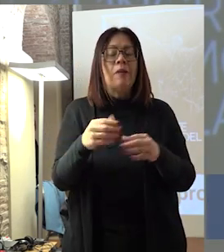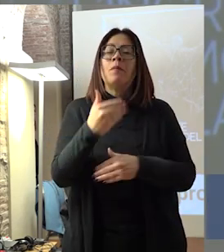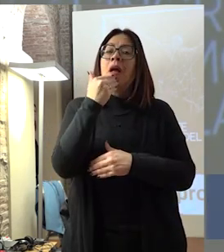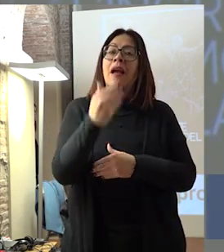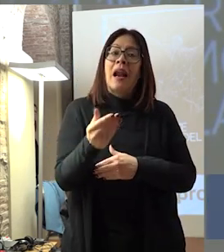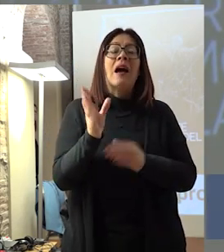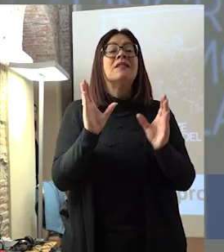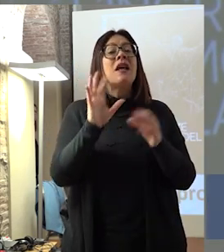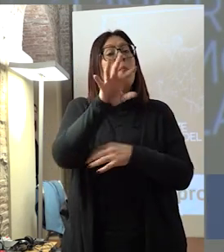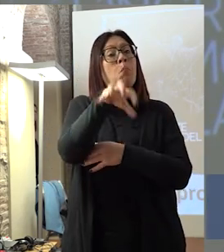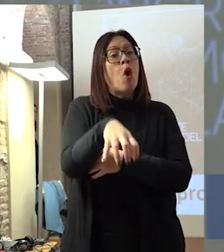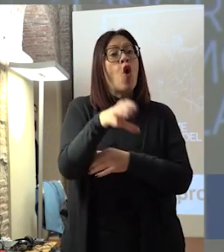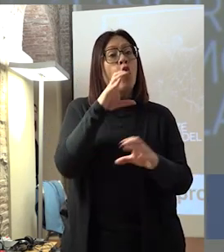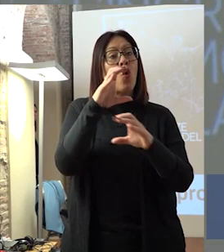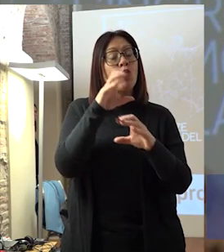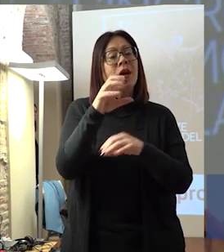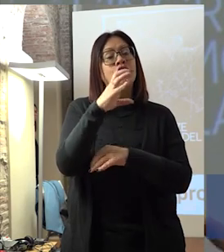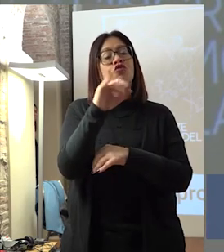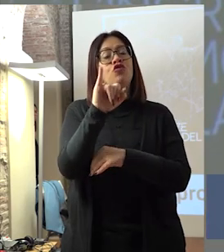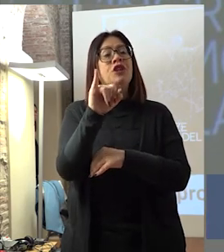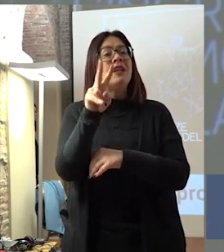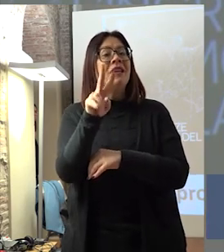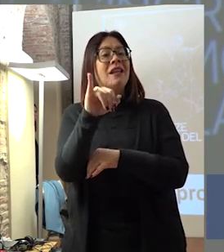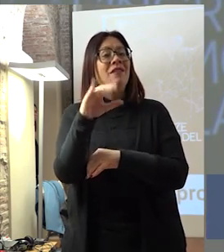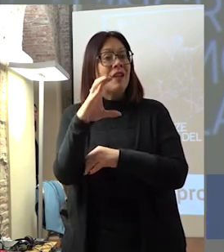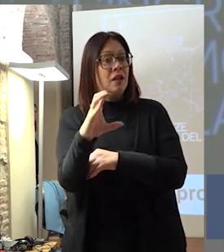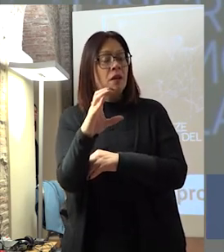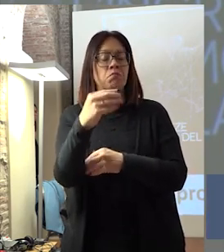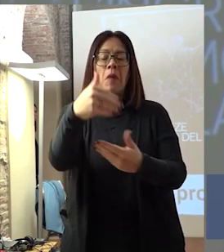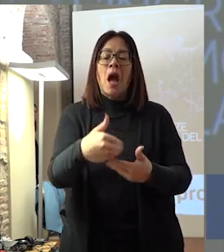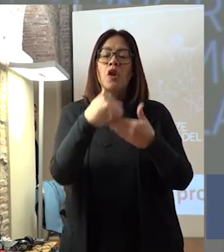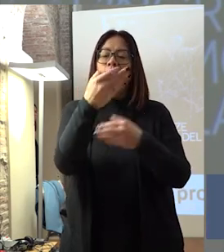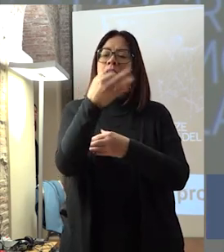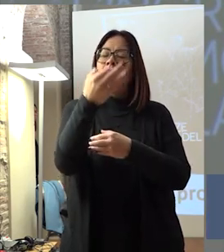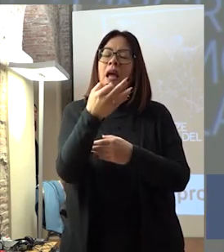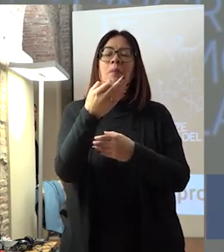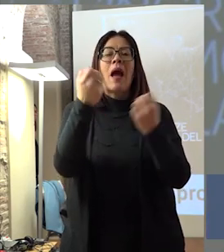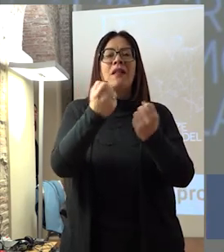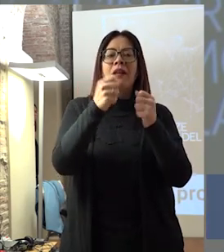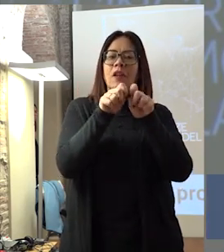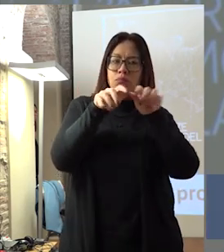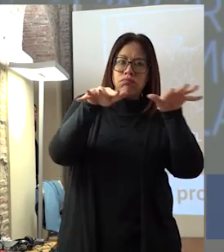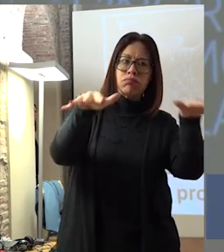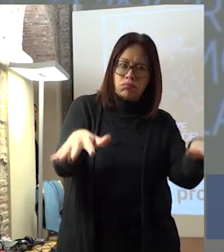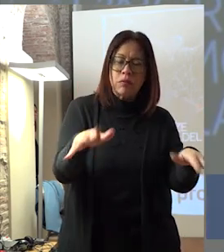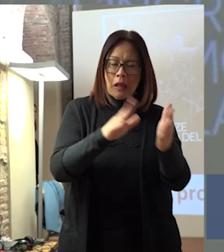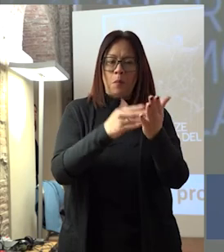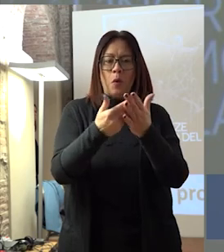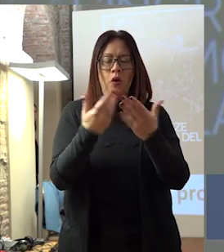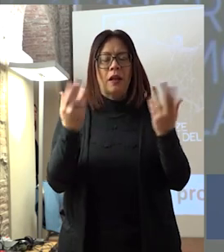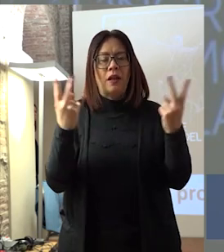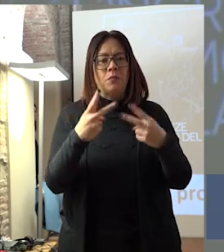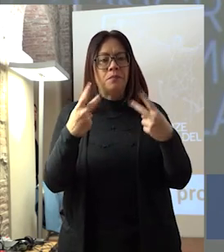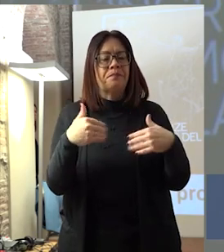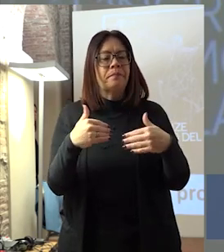del CIDIC che ci aiuta sempre in queste attività di diffusione ed è molto importante. E